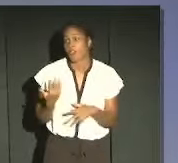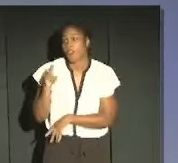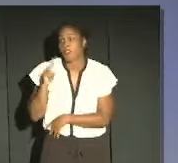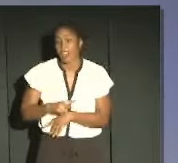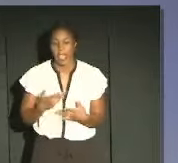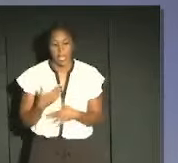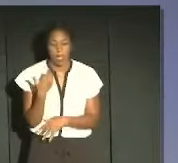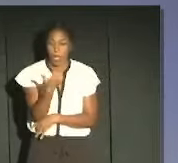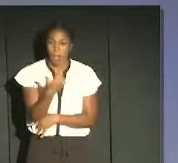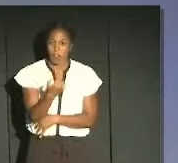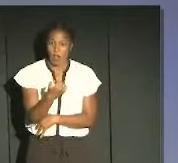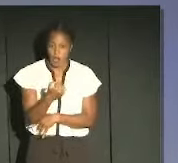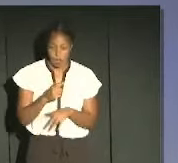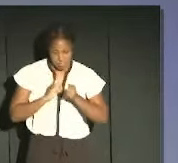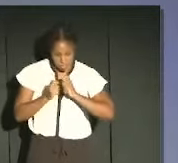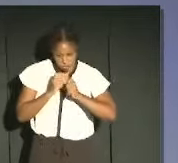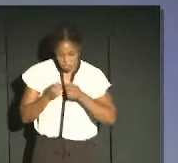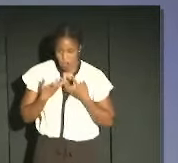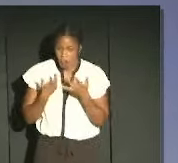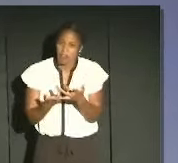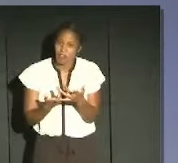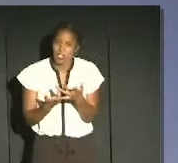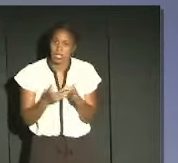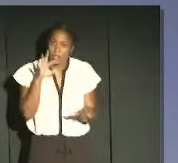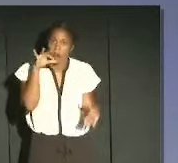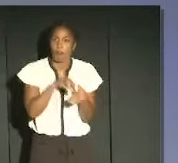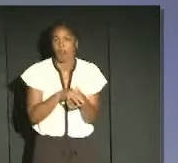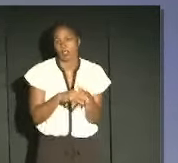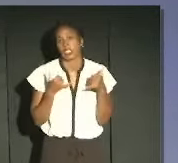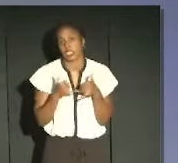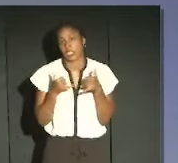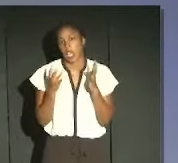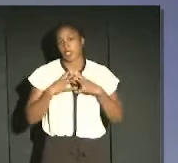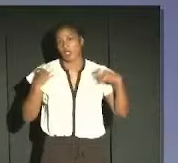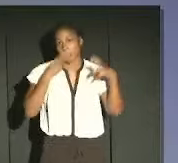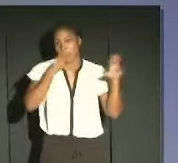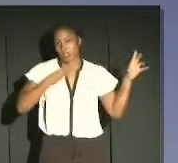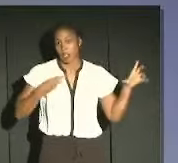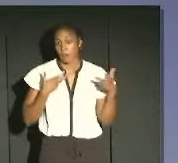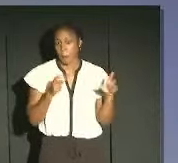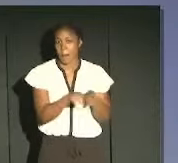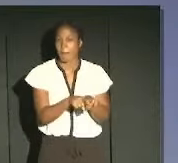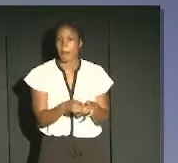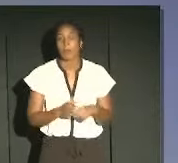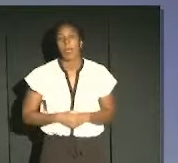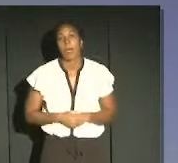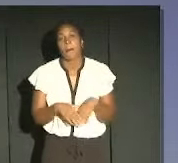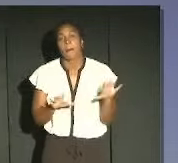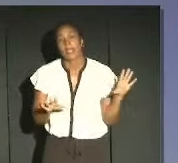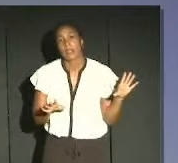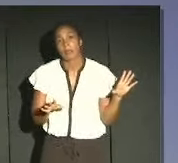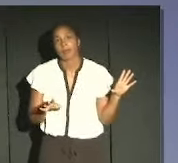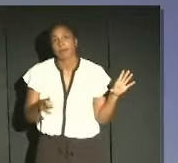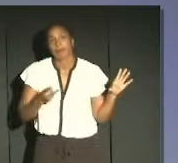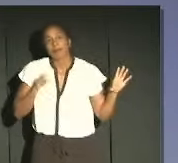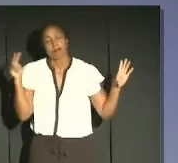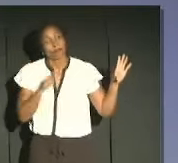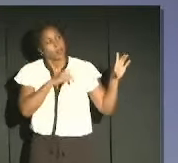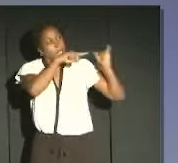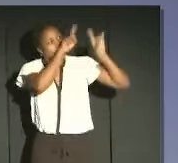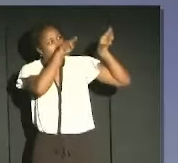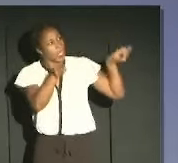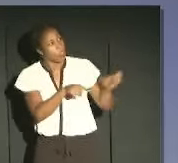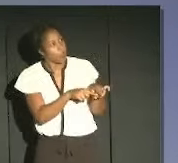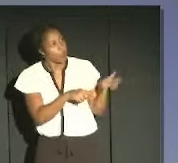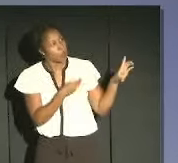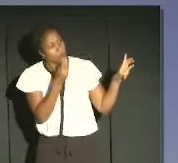l'Assemblée nationale mais je sais aussi que ceux qui ne voient que l'hexagone n'ont absolument rien